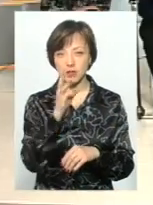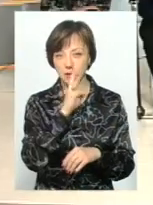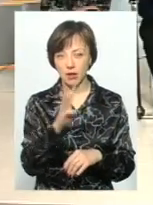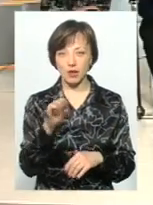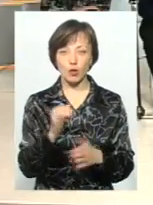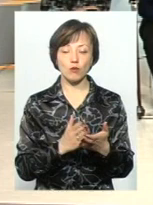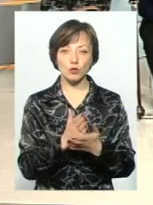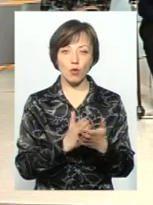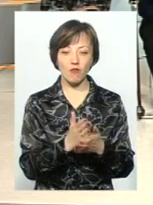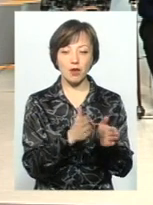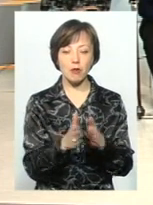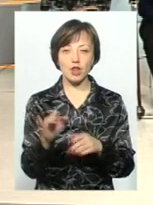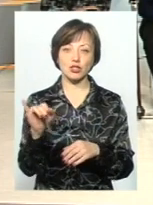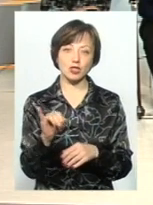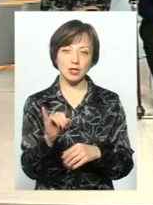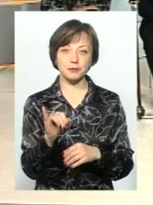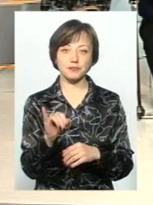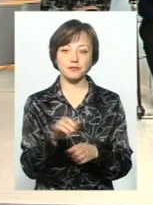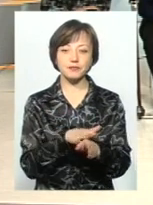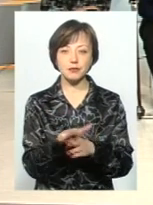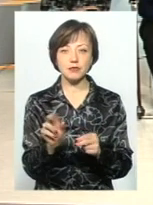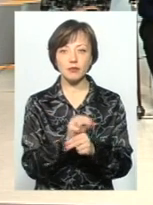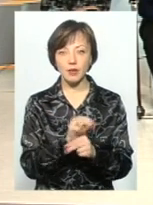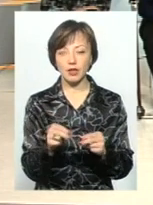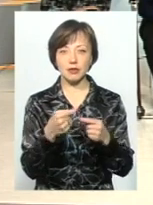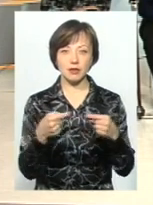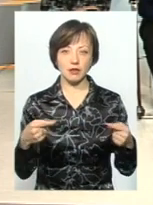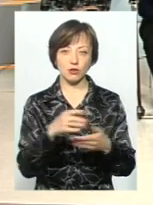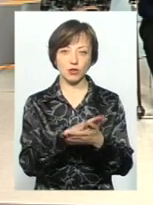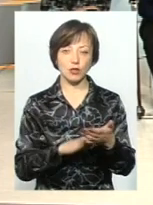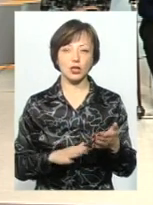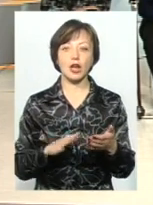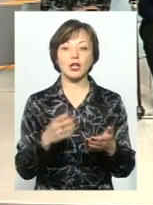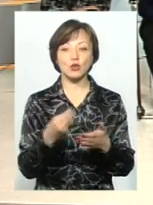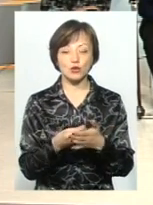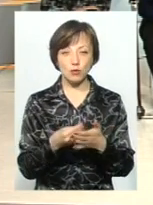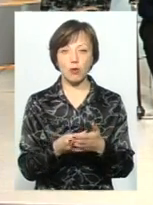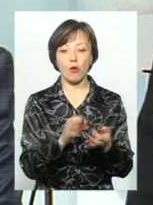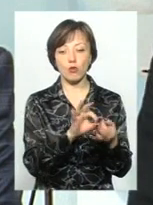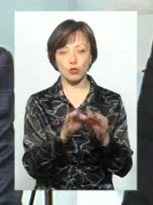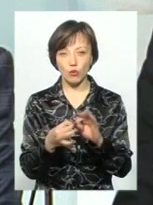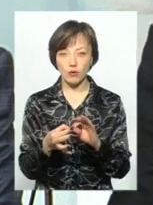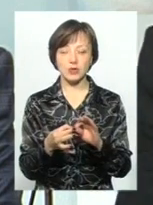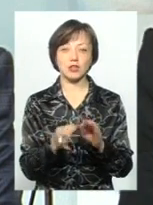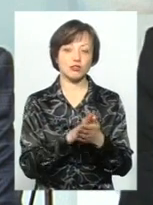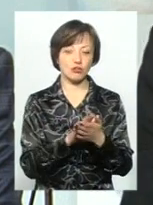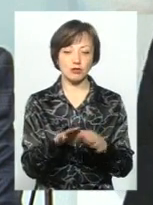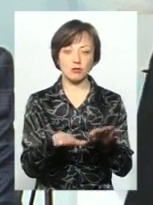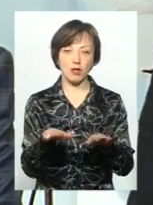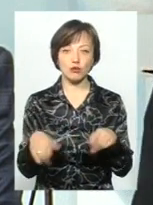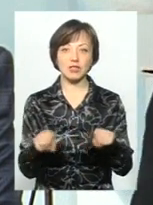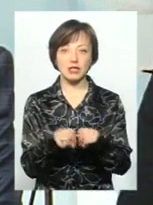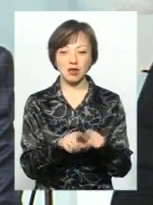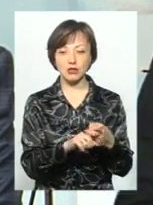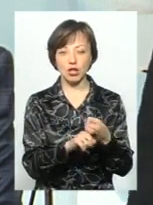і обслуговування мереж, і капітальні ремонти мереж, і так далі, і так далі. Тобто та сума обґрунтована, вона чисто збалансована так, що